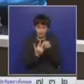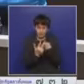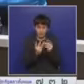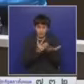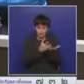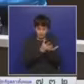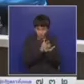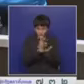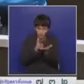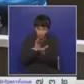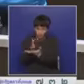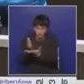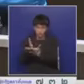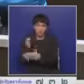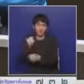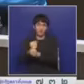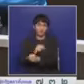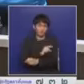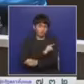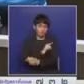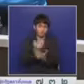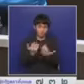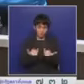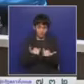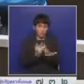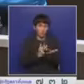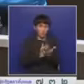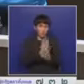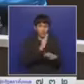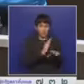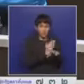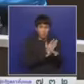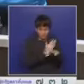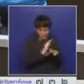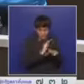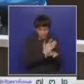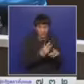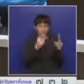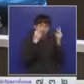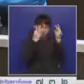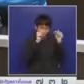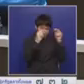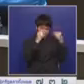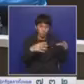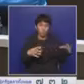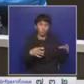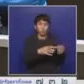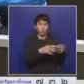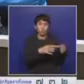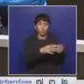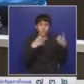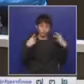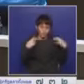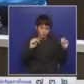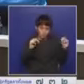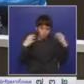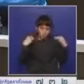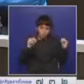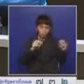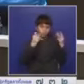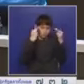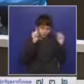ที่เรากำลังทำหน้าที่อยู่ก็คือฝ่ายบริหารท่านนายกรัฐมนตรีและคณะรัฐมนตรีที่หลาย